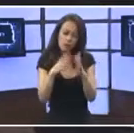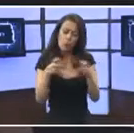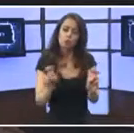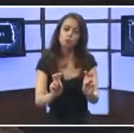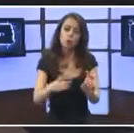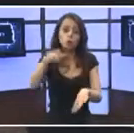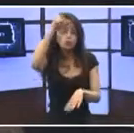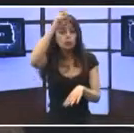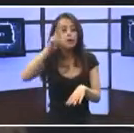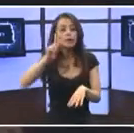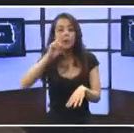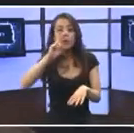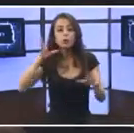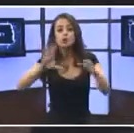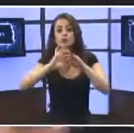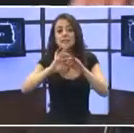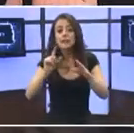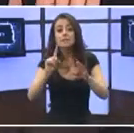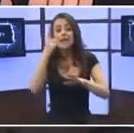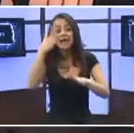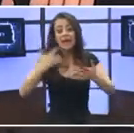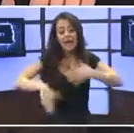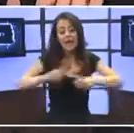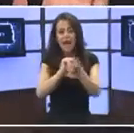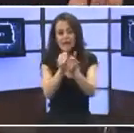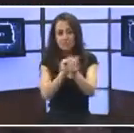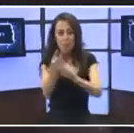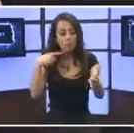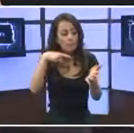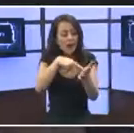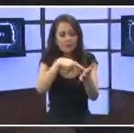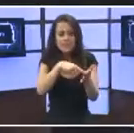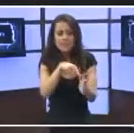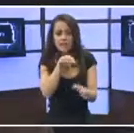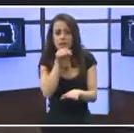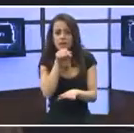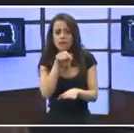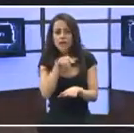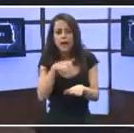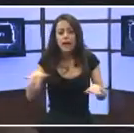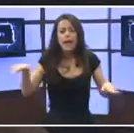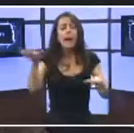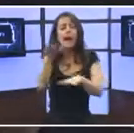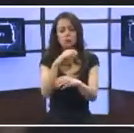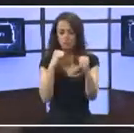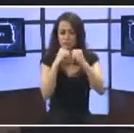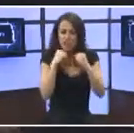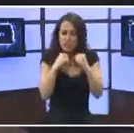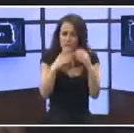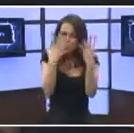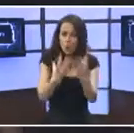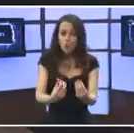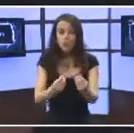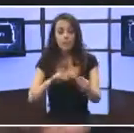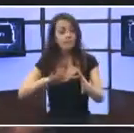Türkiye'nin son sistem tek engelli spor merkezi bende. Tekerlekli sandalye her türlü fiziki olarak